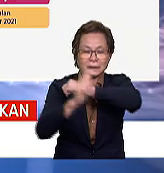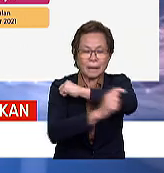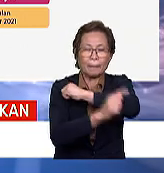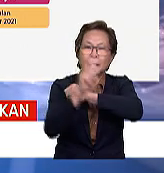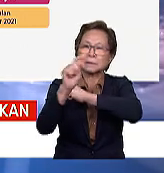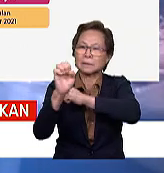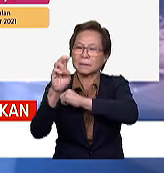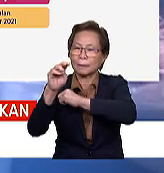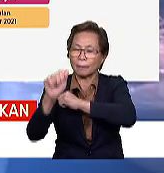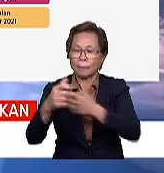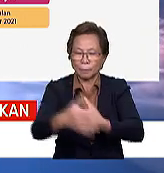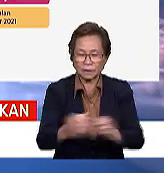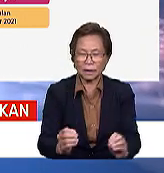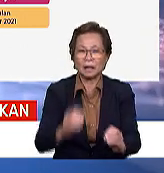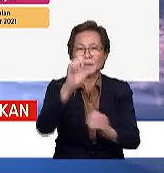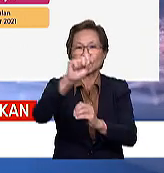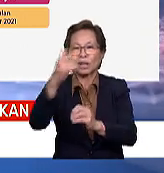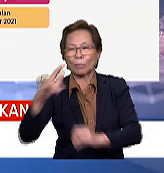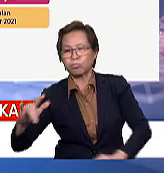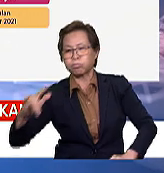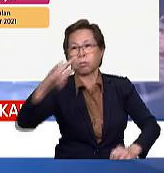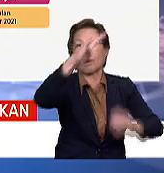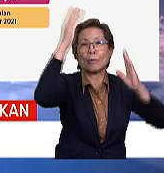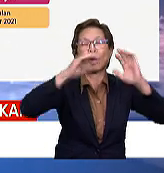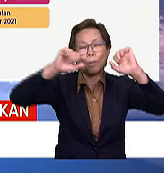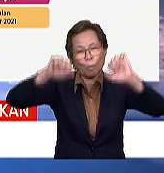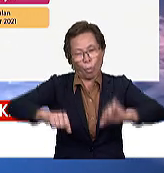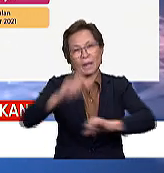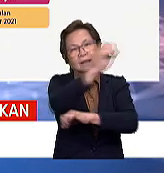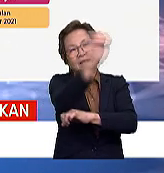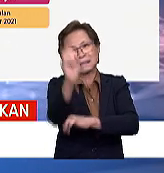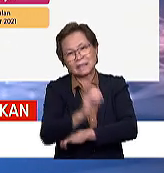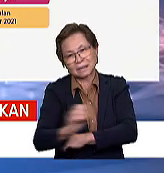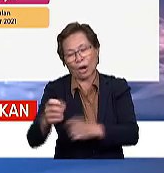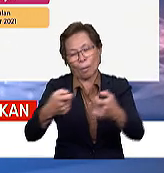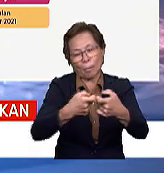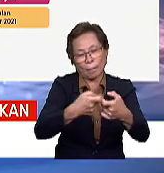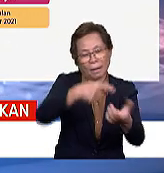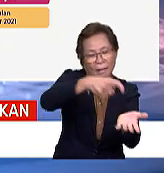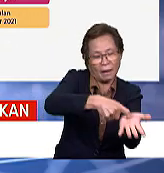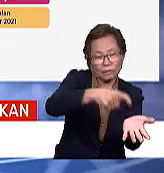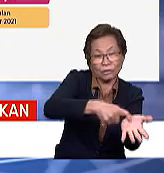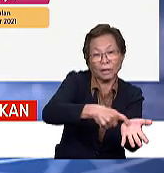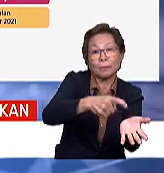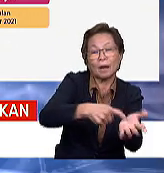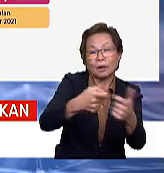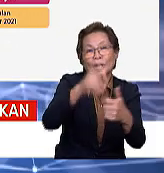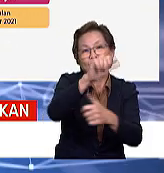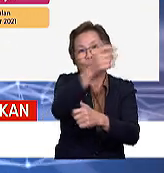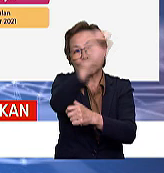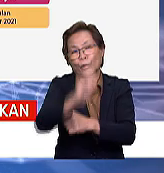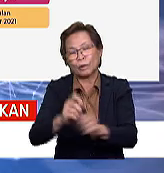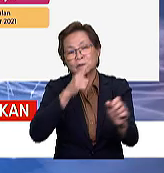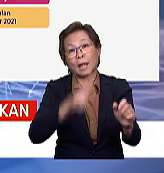dan pejabat Serikat penerbangan tempatan layak menerima discount bin elektrik sebanyak 10 protes selama